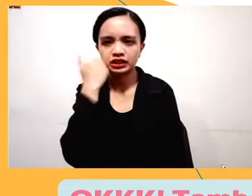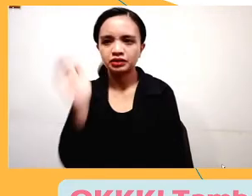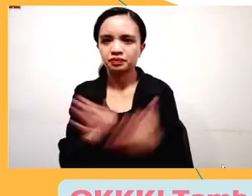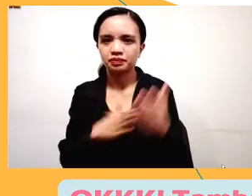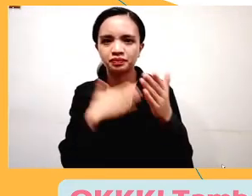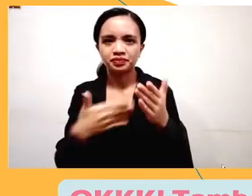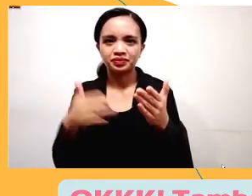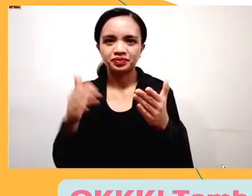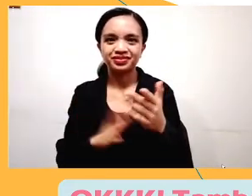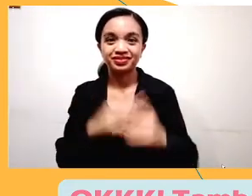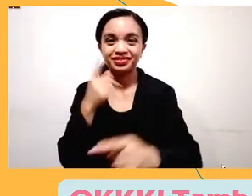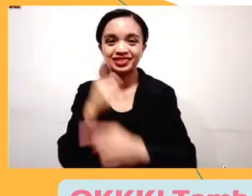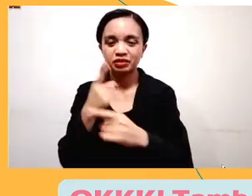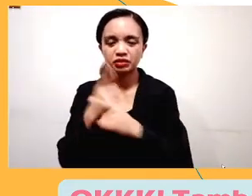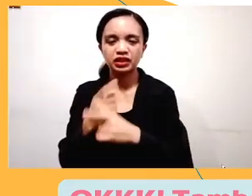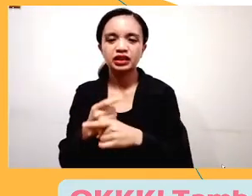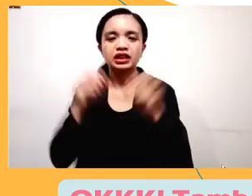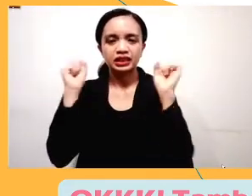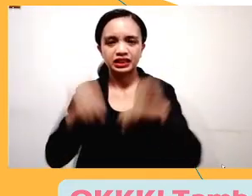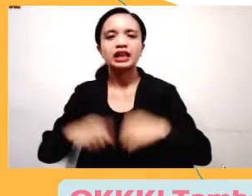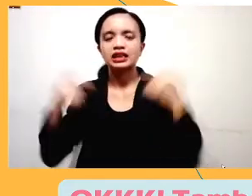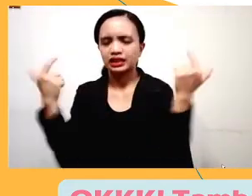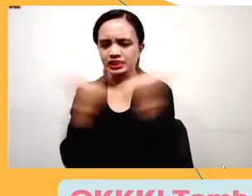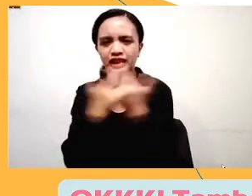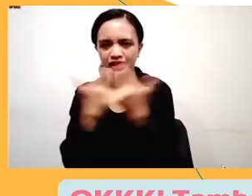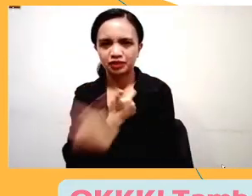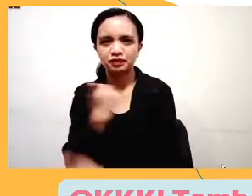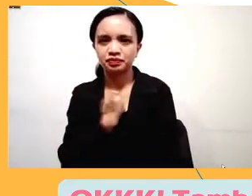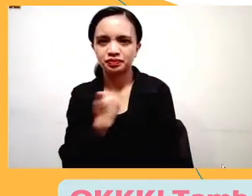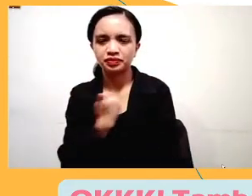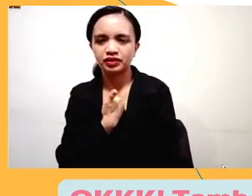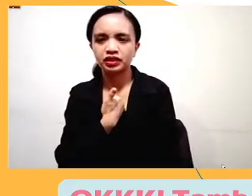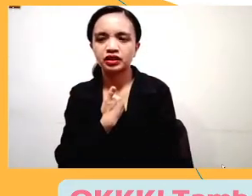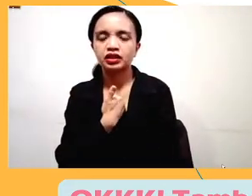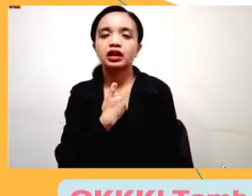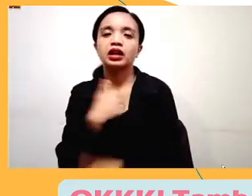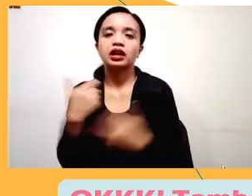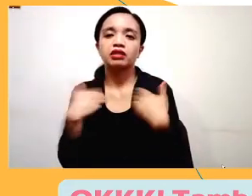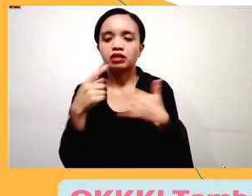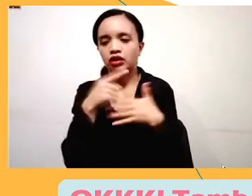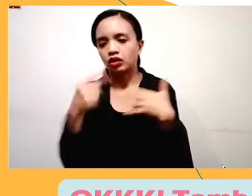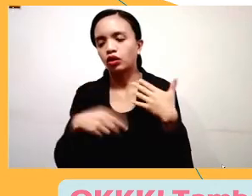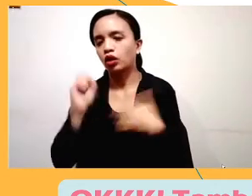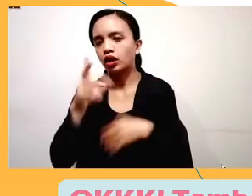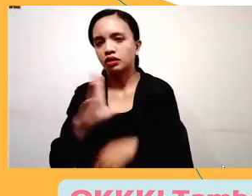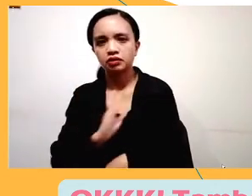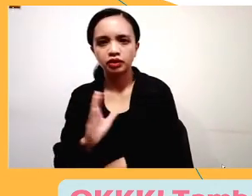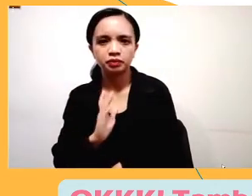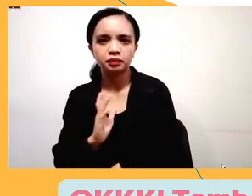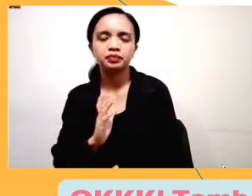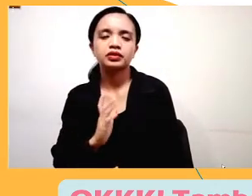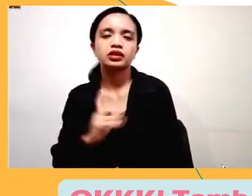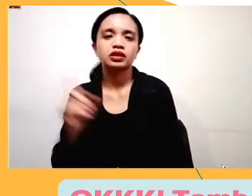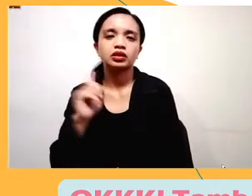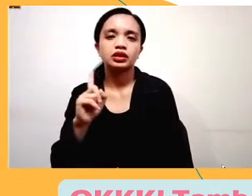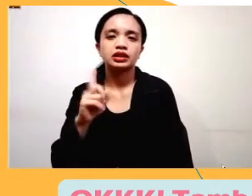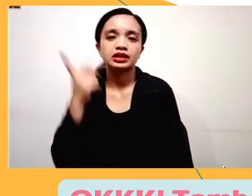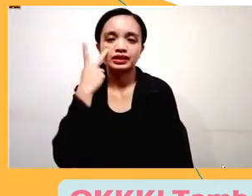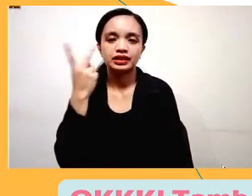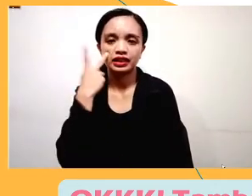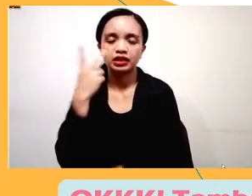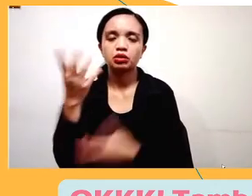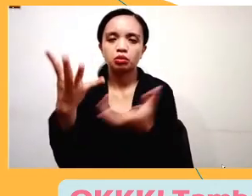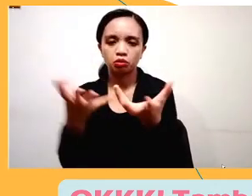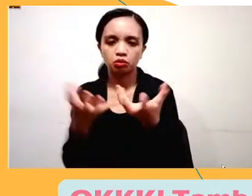yun, yung mga ganyan. You can laugh at yourself. Pero may mga bagay na, okay, ito, pagpupuntahin ko na because ito, dito ang field na gusto ko na